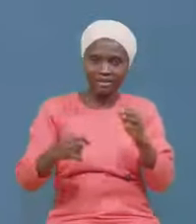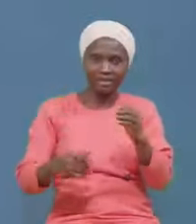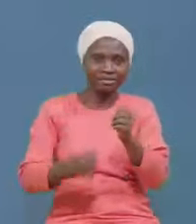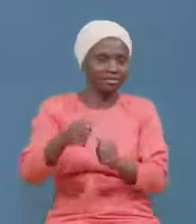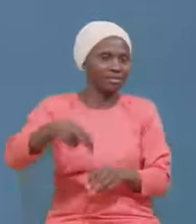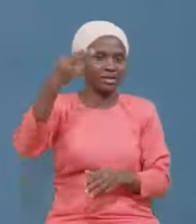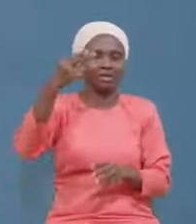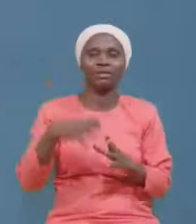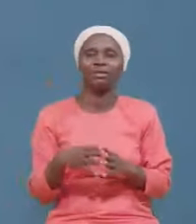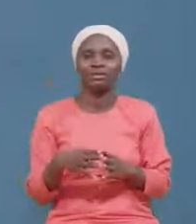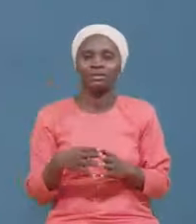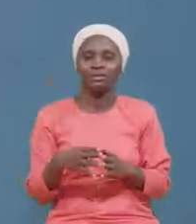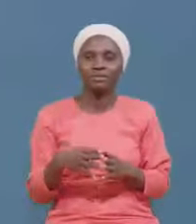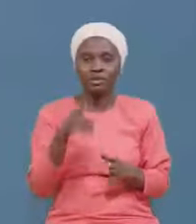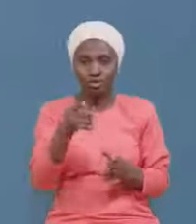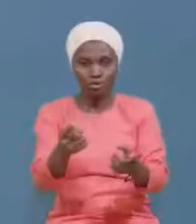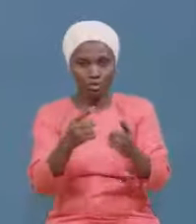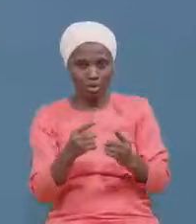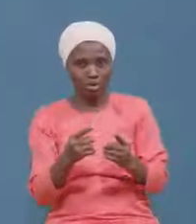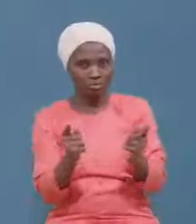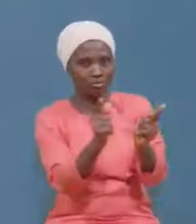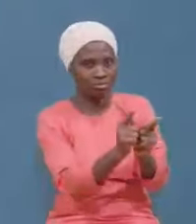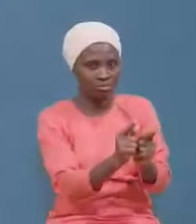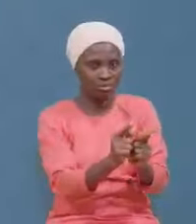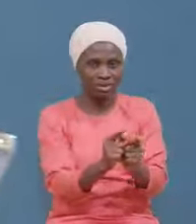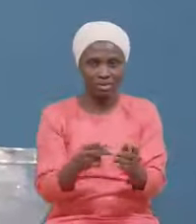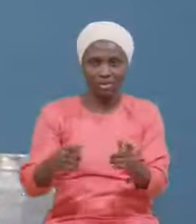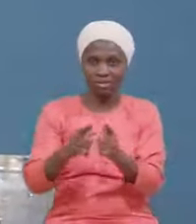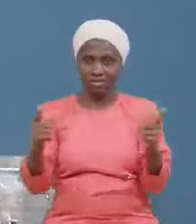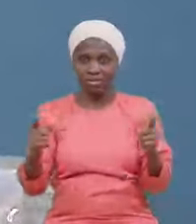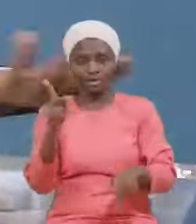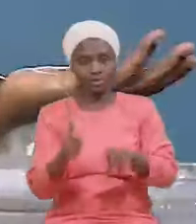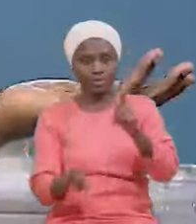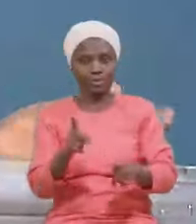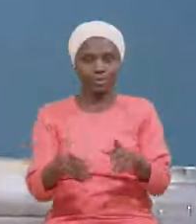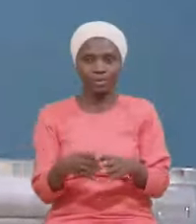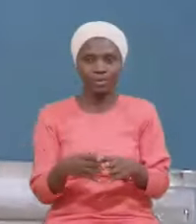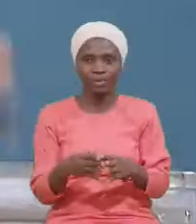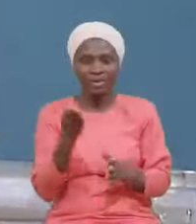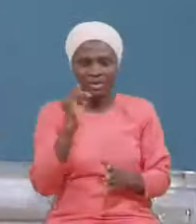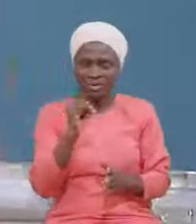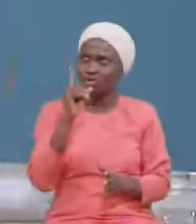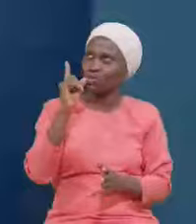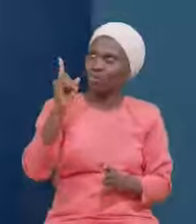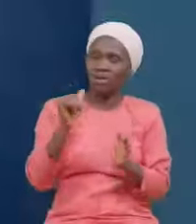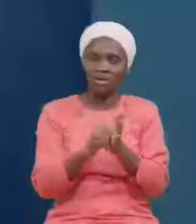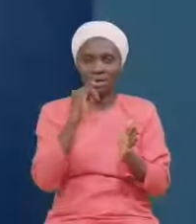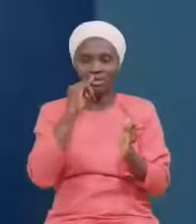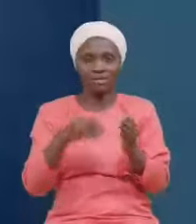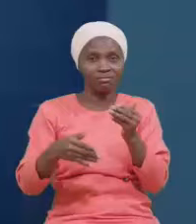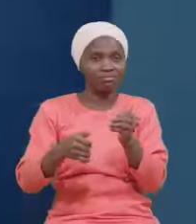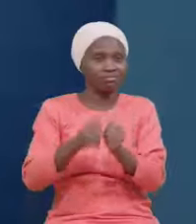అయినగా ఉన్నాడు. You have come across great people, మీరు గొప్ప గొప్ప వారిని చూచి ఉండవచ్చు. There is one greater than